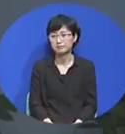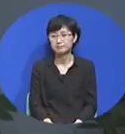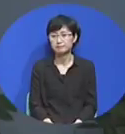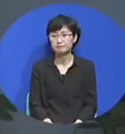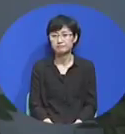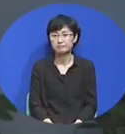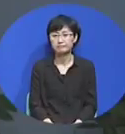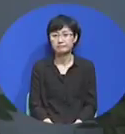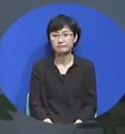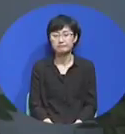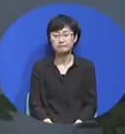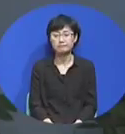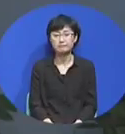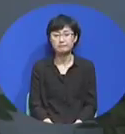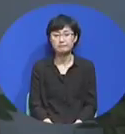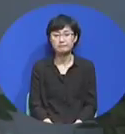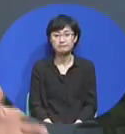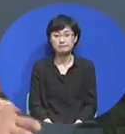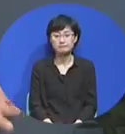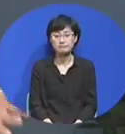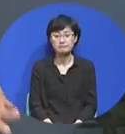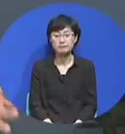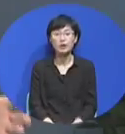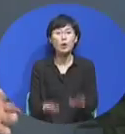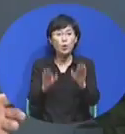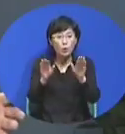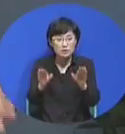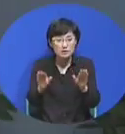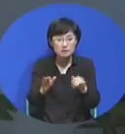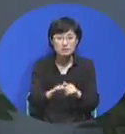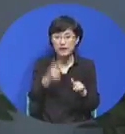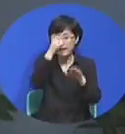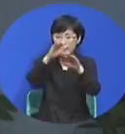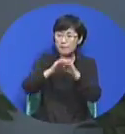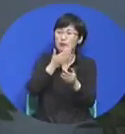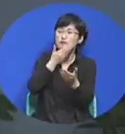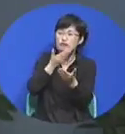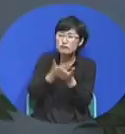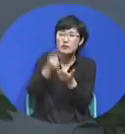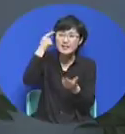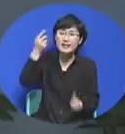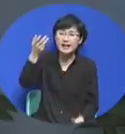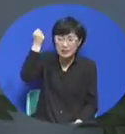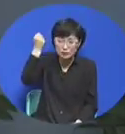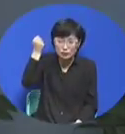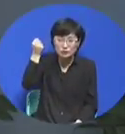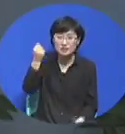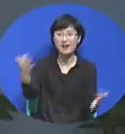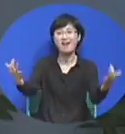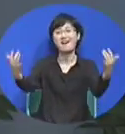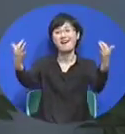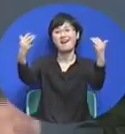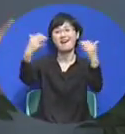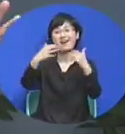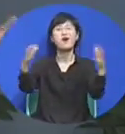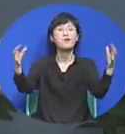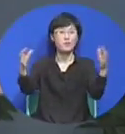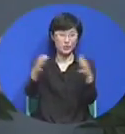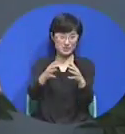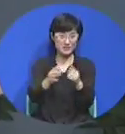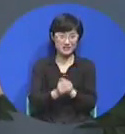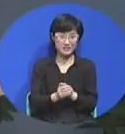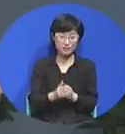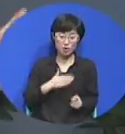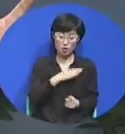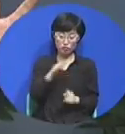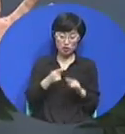then you are already in the midst of failure. 그래서 여러분이 오늘 여기 온 겁니다. That's why you are here today. 우리 교회만